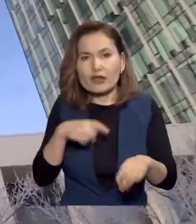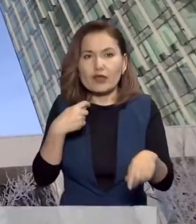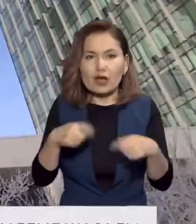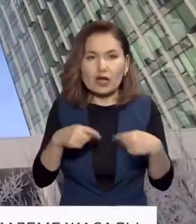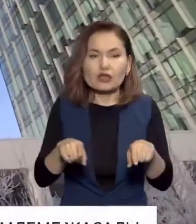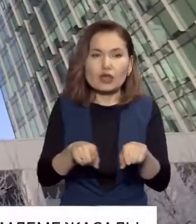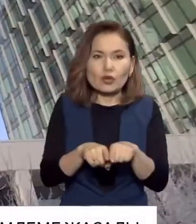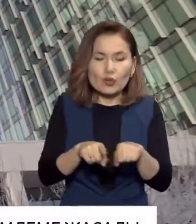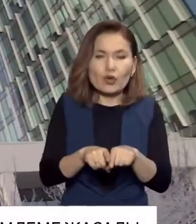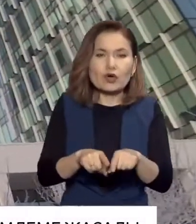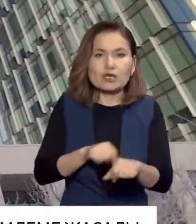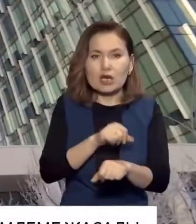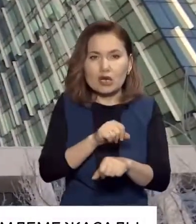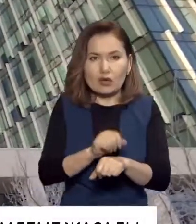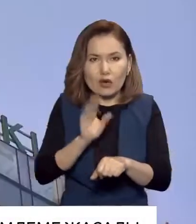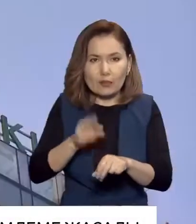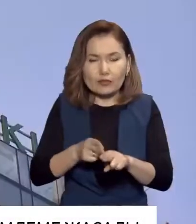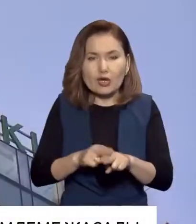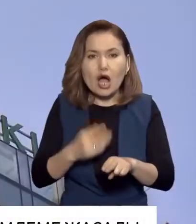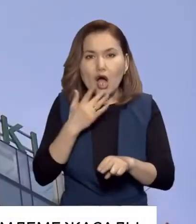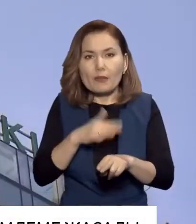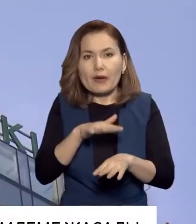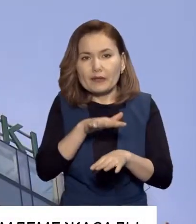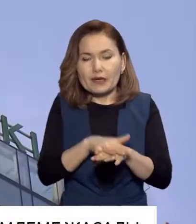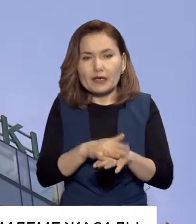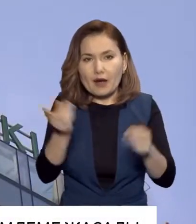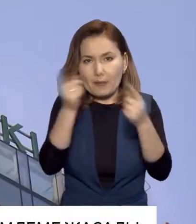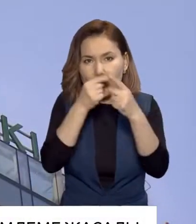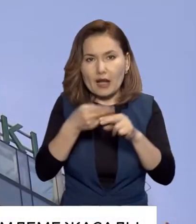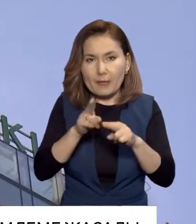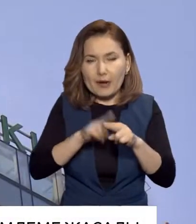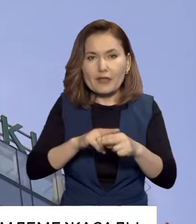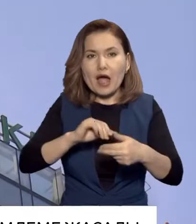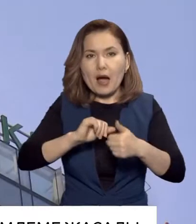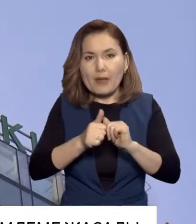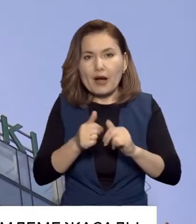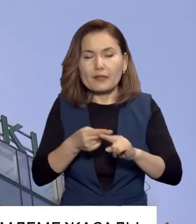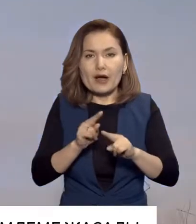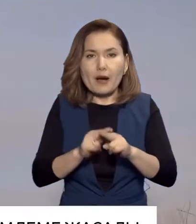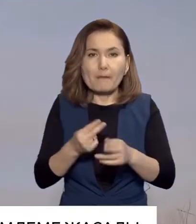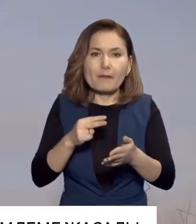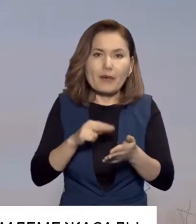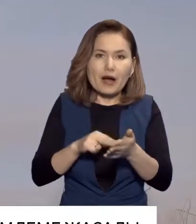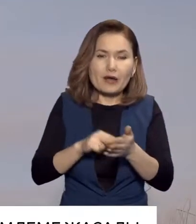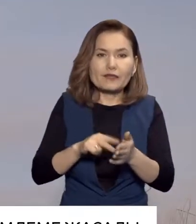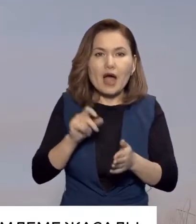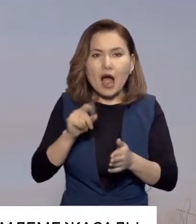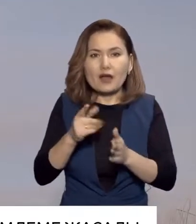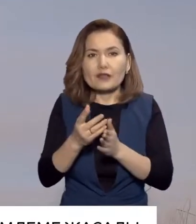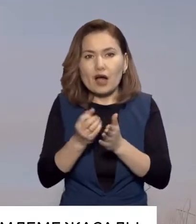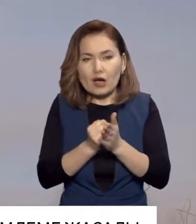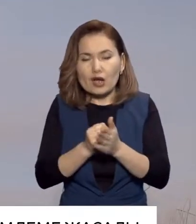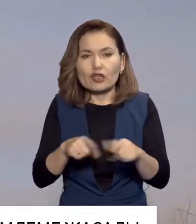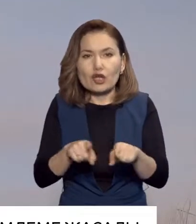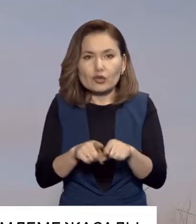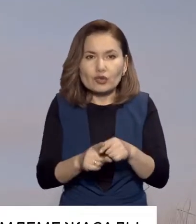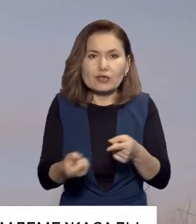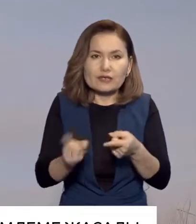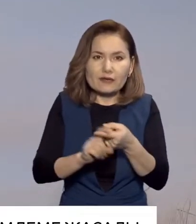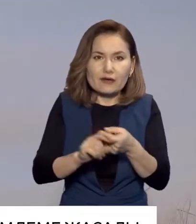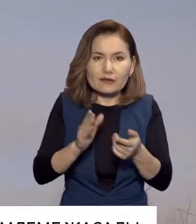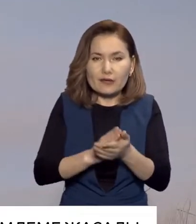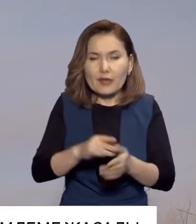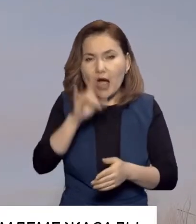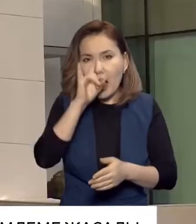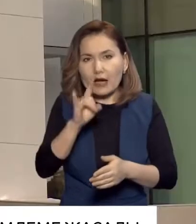валюта нарығындағы жағдайға байланысты. Ұлттық банктің мәлімдеуінше, икемді айырбас бағамы алтын валюта қорының сақталуына ықпал етеді.